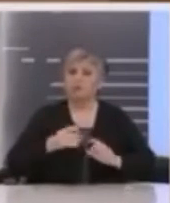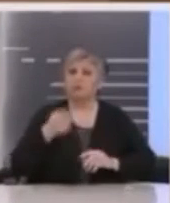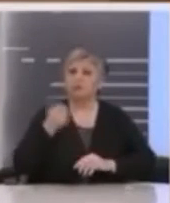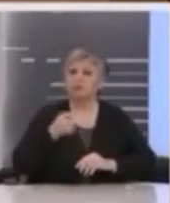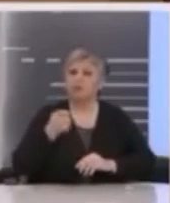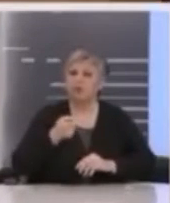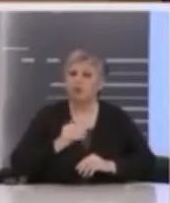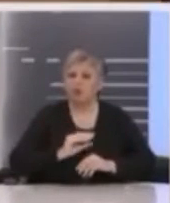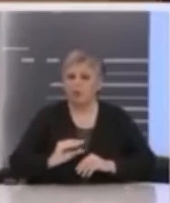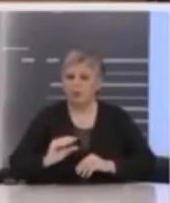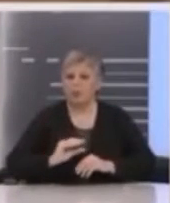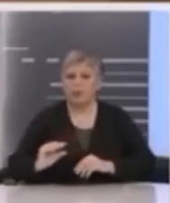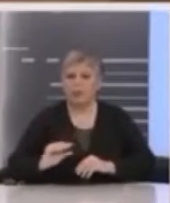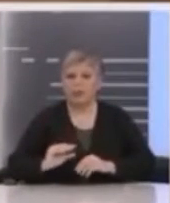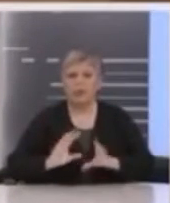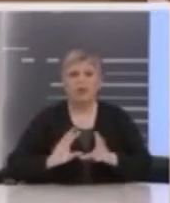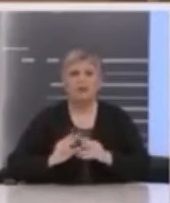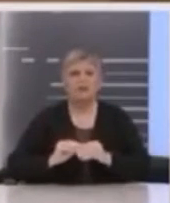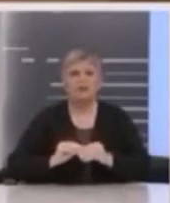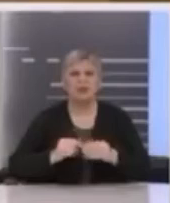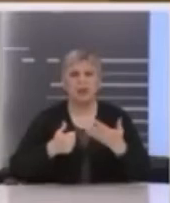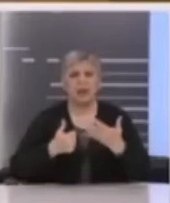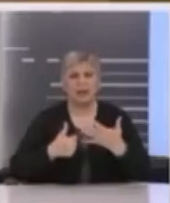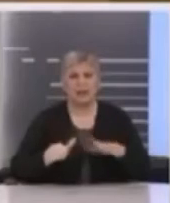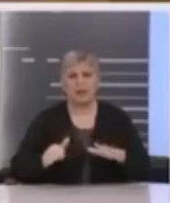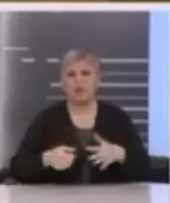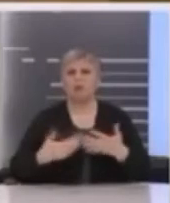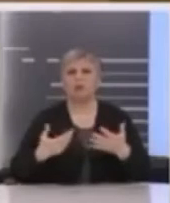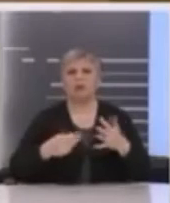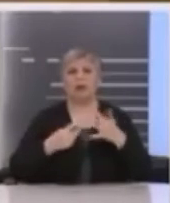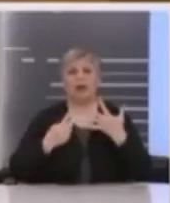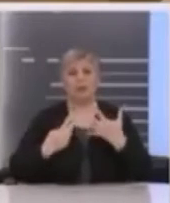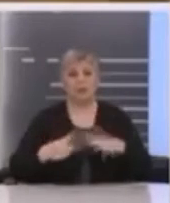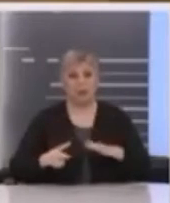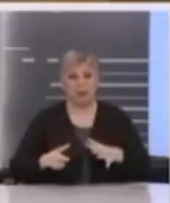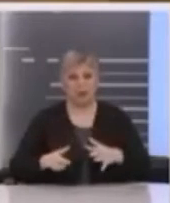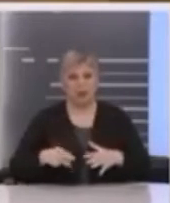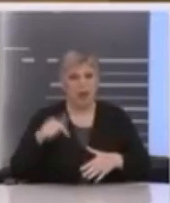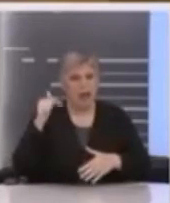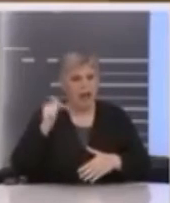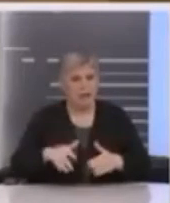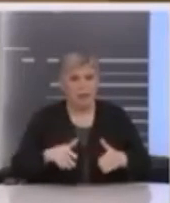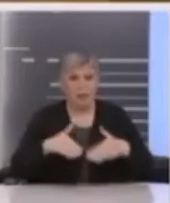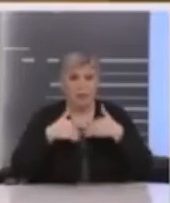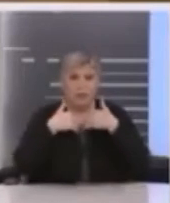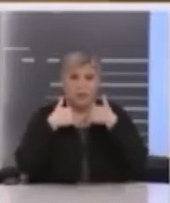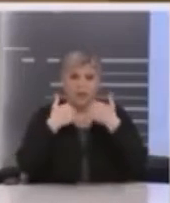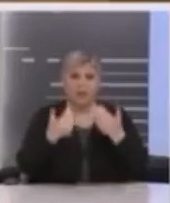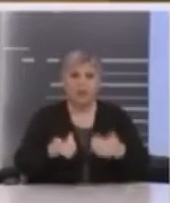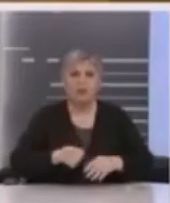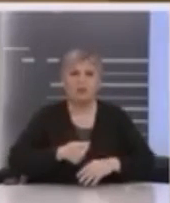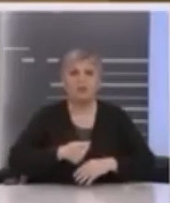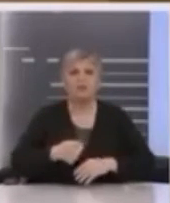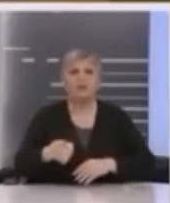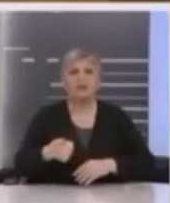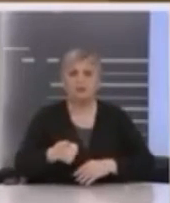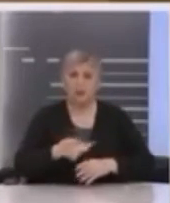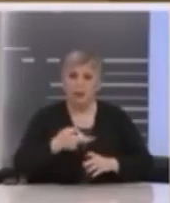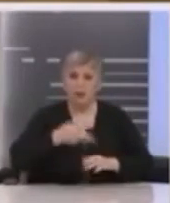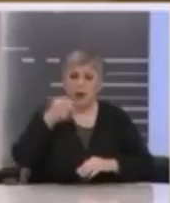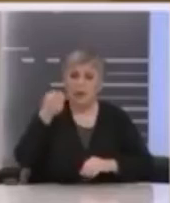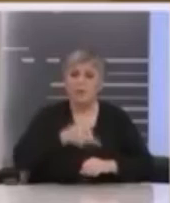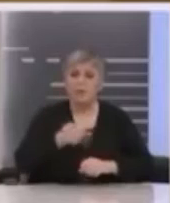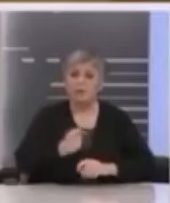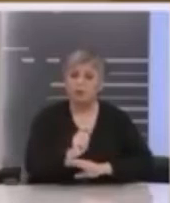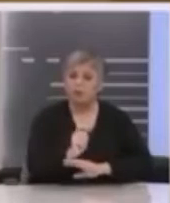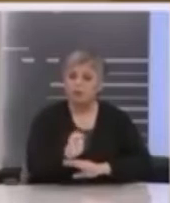700 εκατομμύρια την άλλη, είναι δυσανάλογα μεγάλο. Και εν πάση περιπτώσει, αν ήταν να μοιραστεί αυτό το